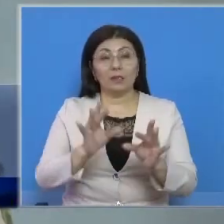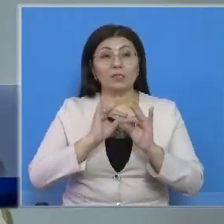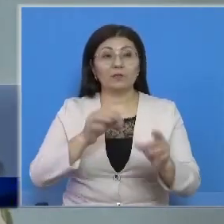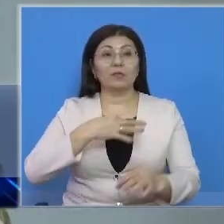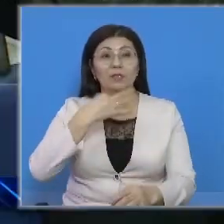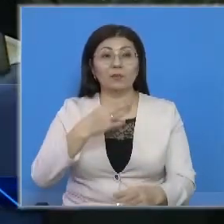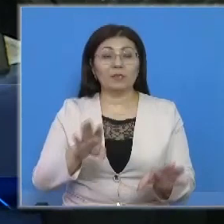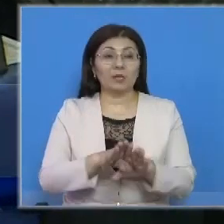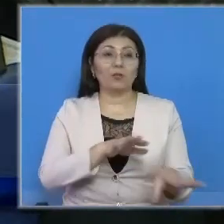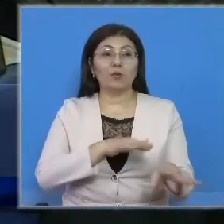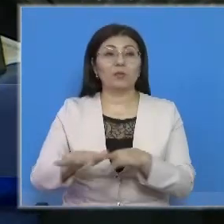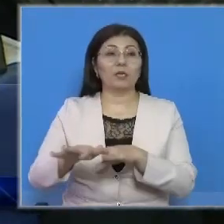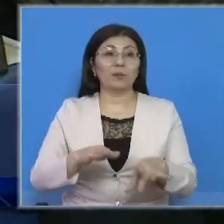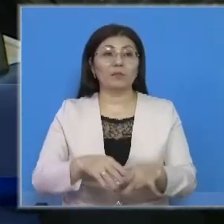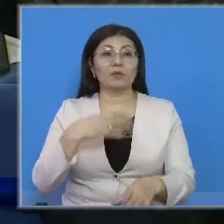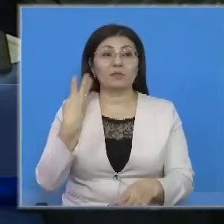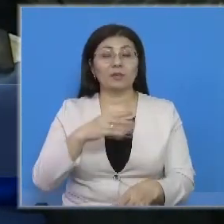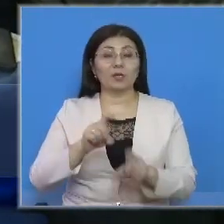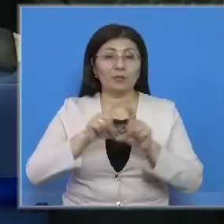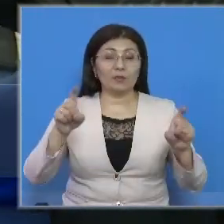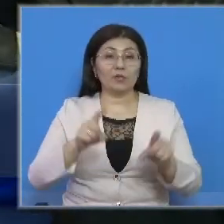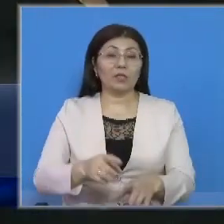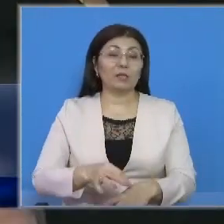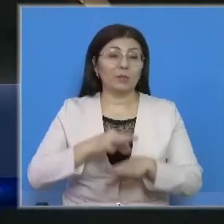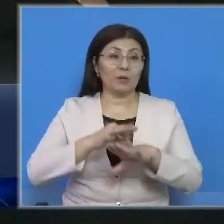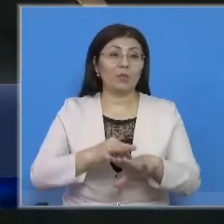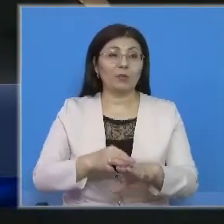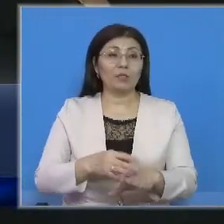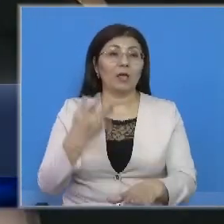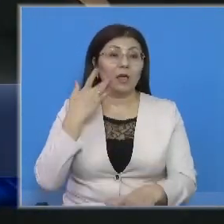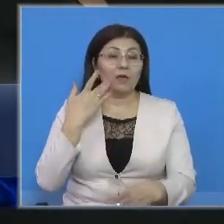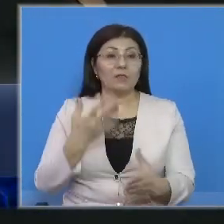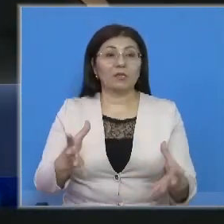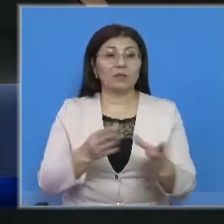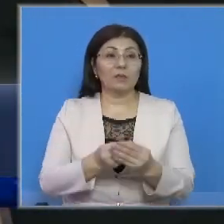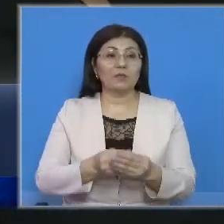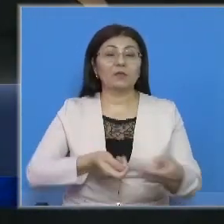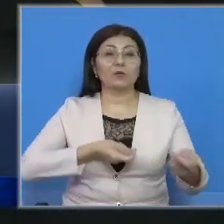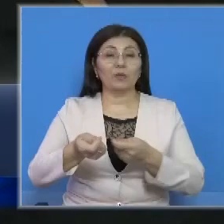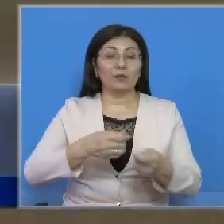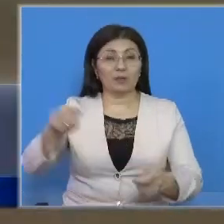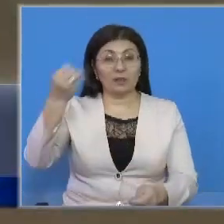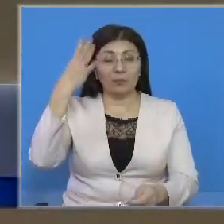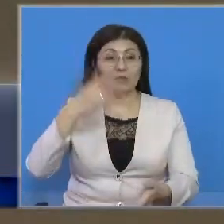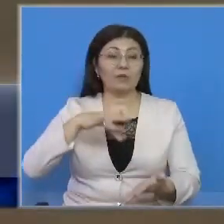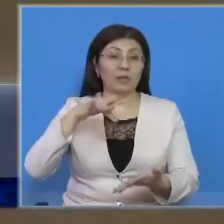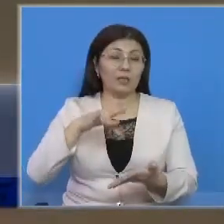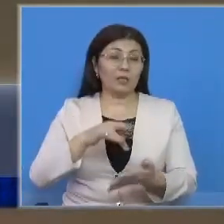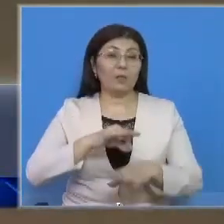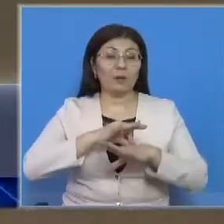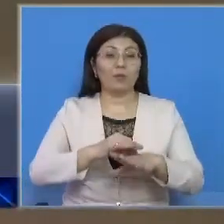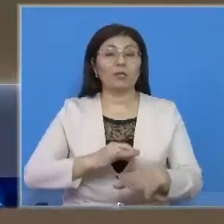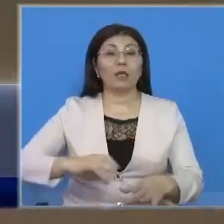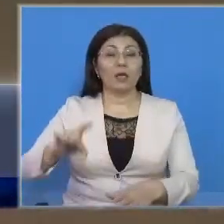отметим подобные мероприятия в 40-й школе организованы не впервые совместно с управлением образования проходят городские областные